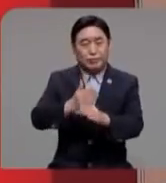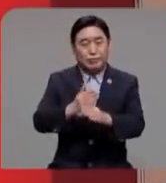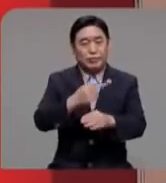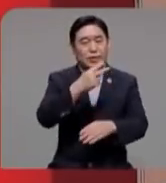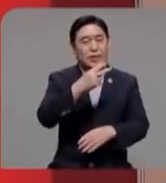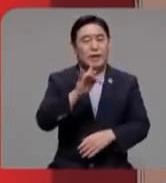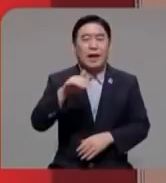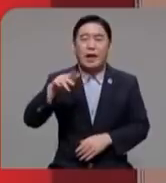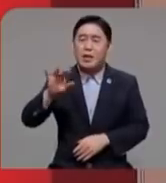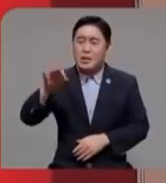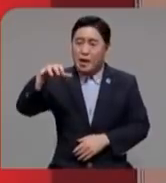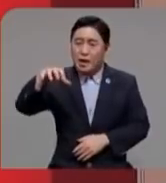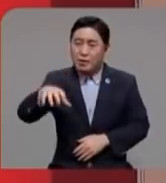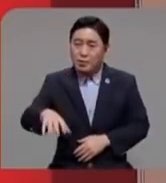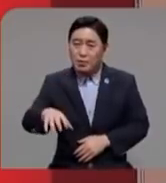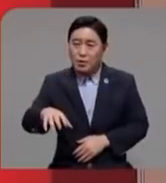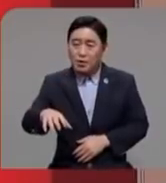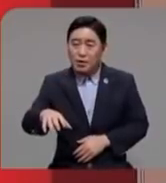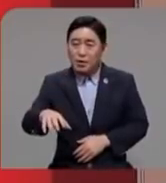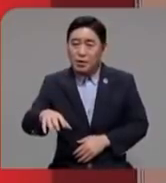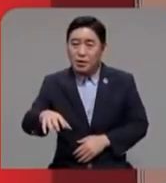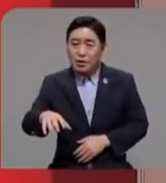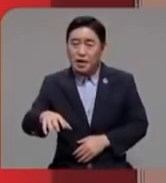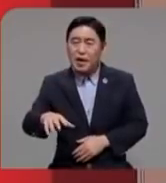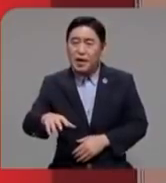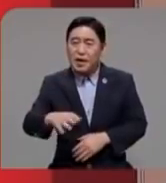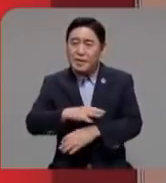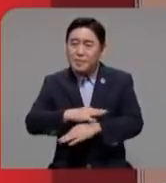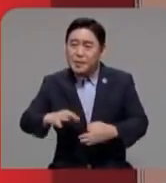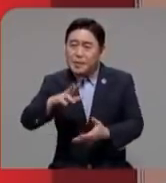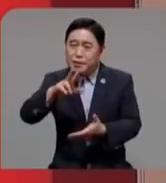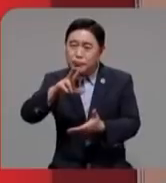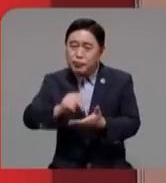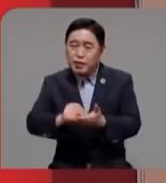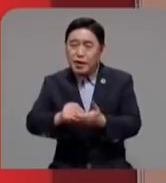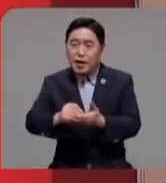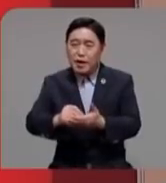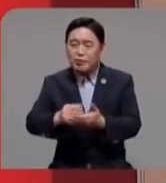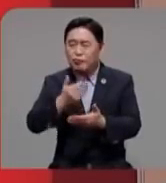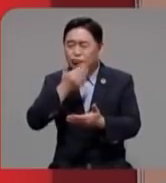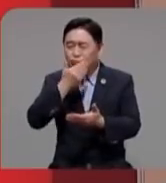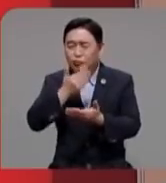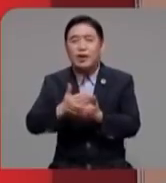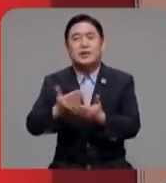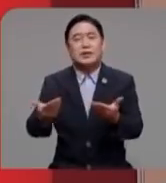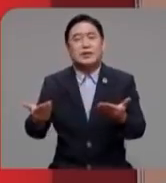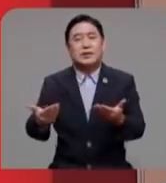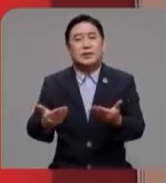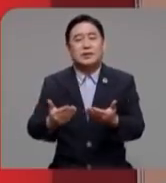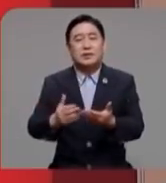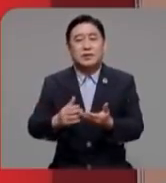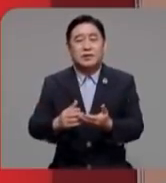대장동 사건이 선거 전에 그 핵심이 될 것이라고 저는 생각합니다.